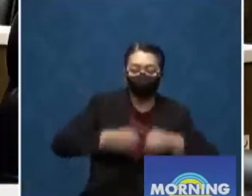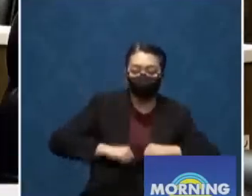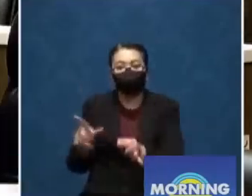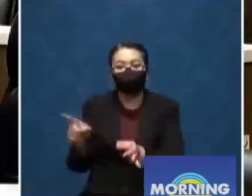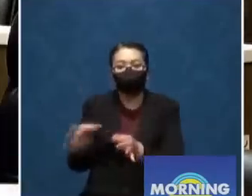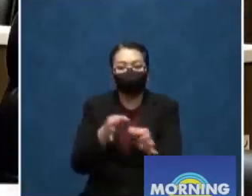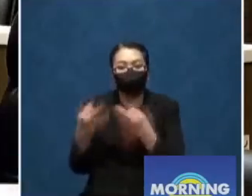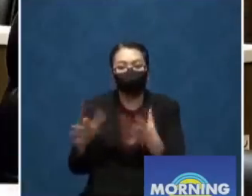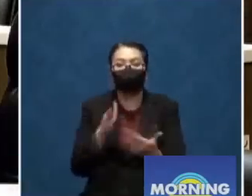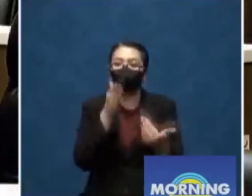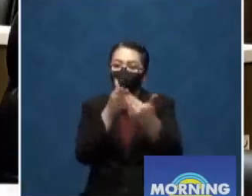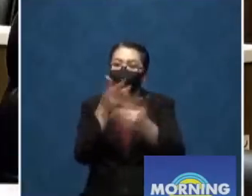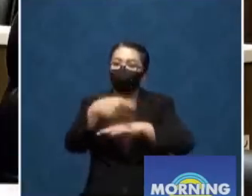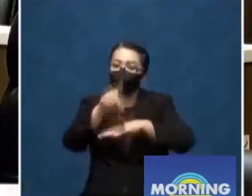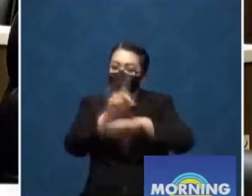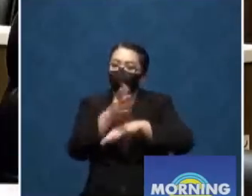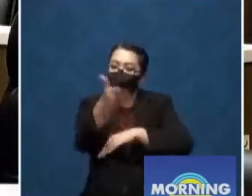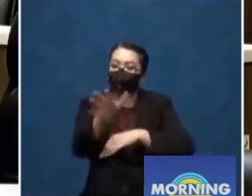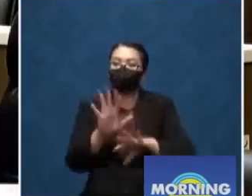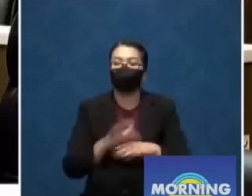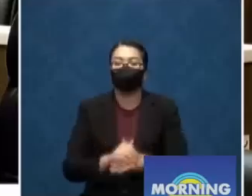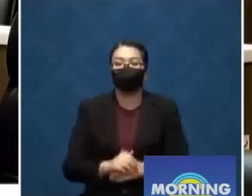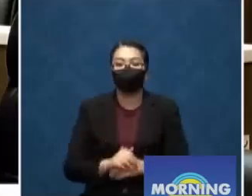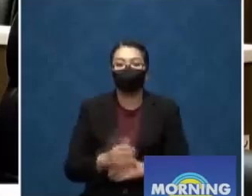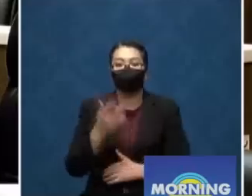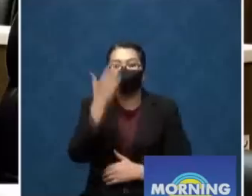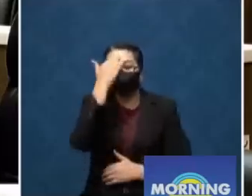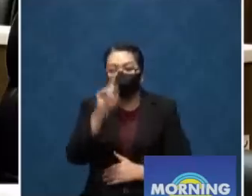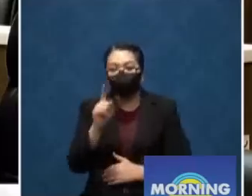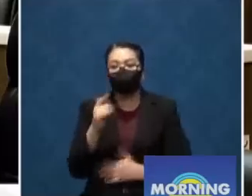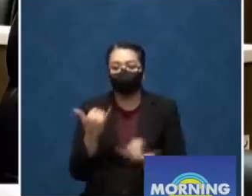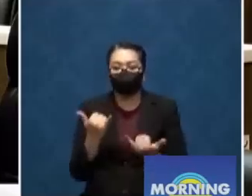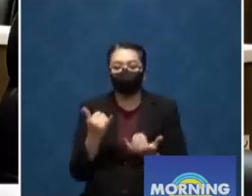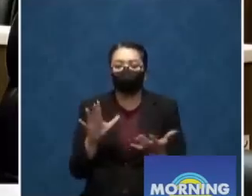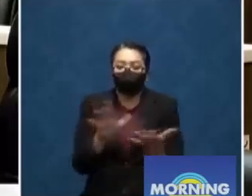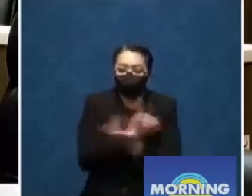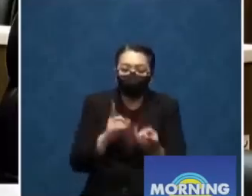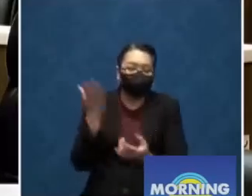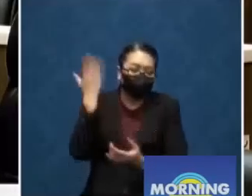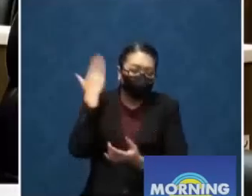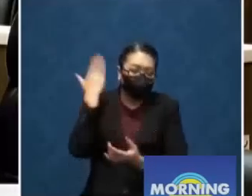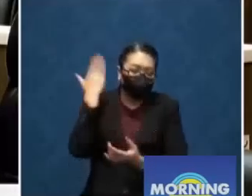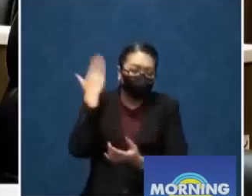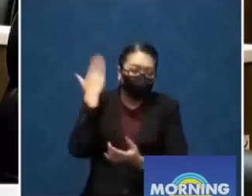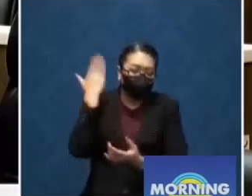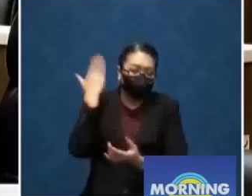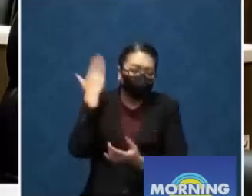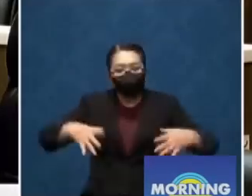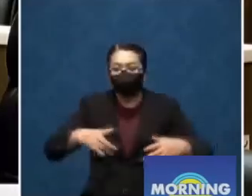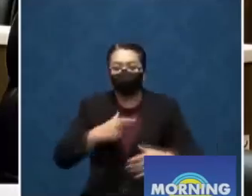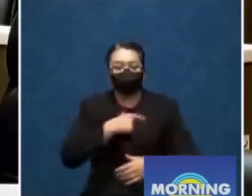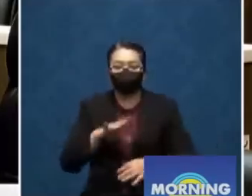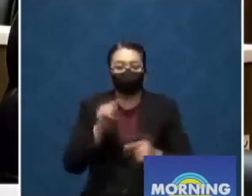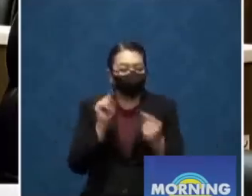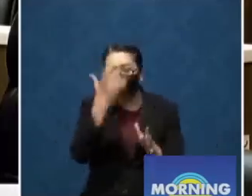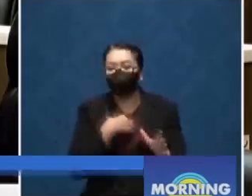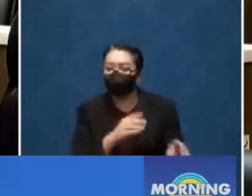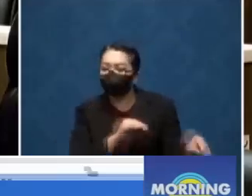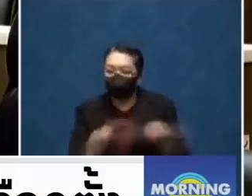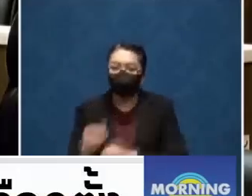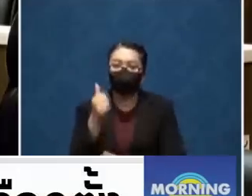ทัดฐานอันนี้อันตรายมากนะท่านประธานครับมันจะเป็นธรรมเนียมการกระทําที่ไม่ชอบในรัฐสภาไท